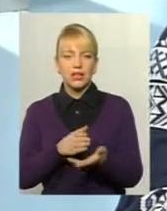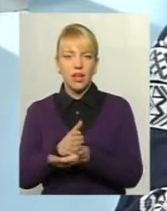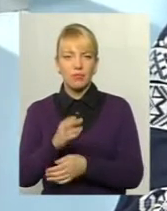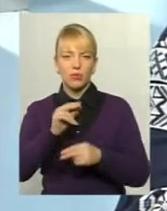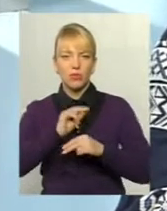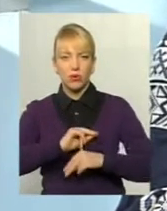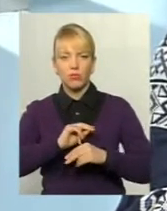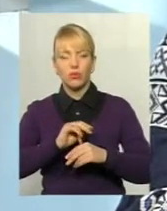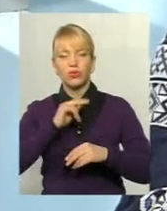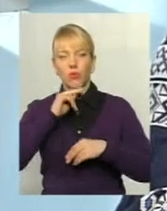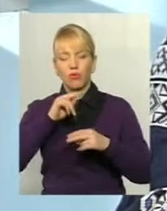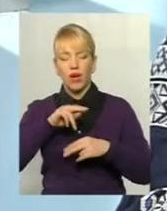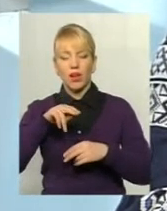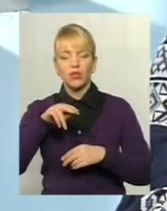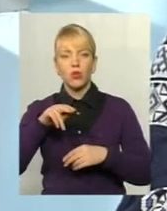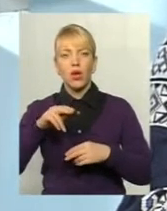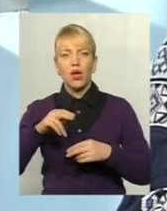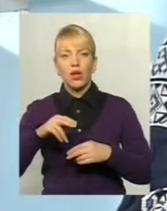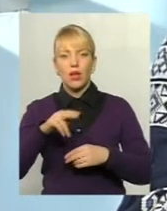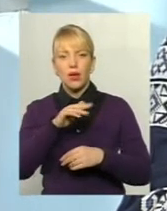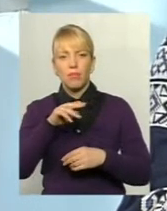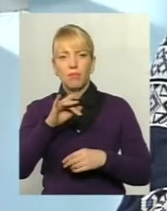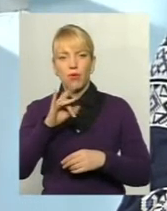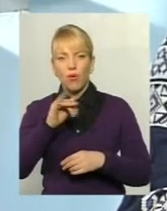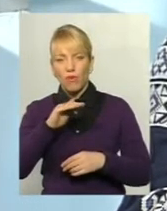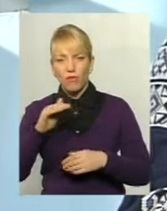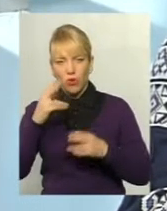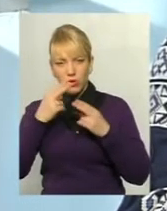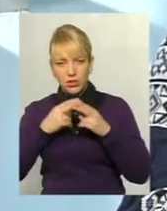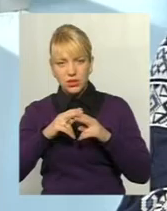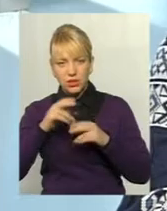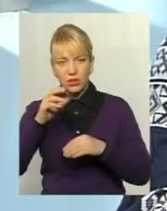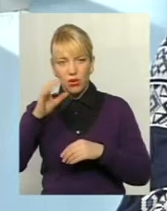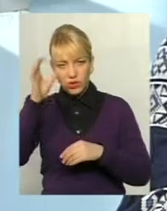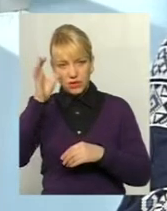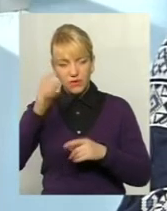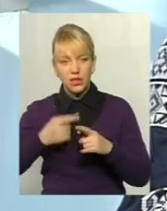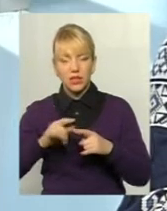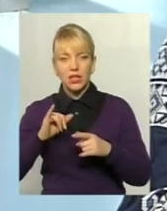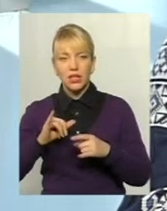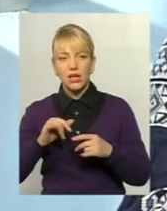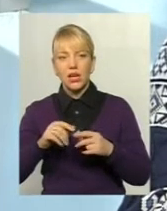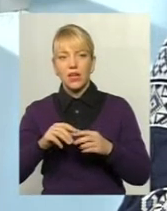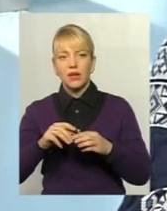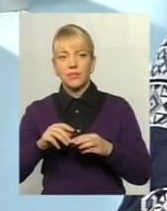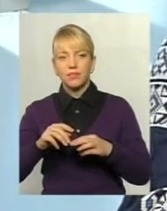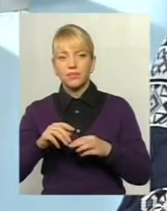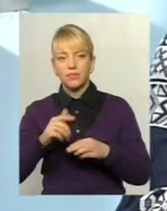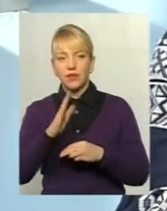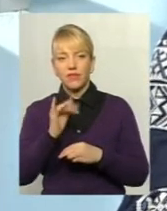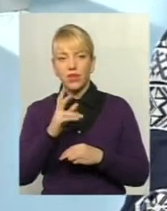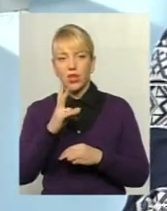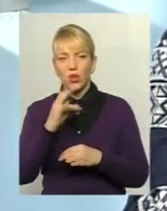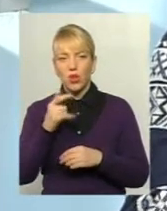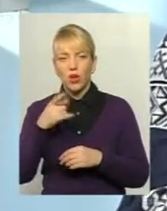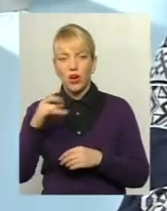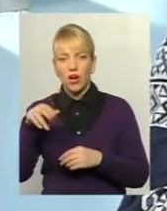до профтехосвіти, зініційовані в тому числі радником міністра освіти Голдою Виноградською.